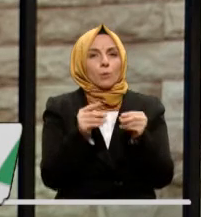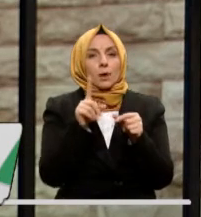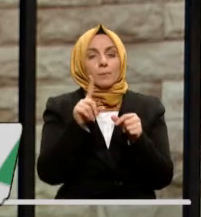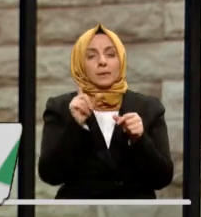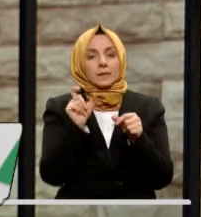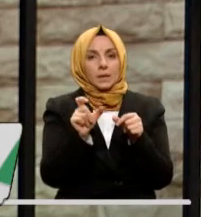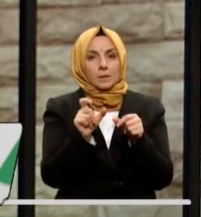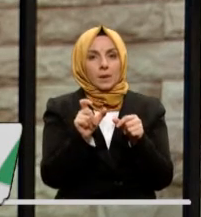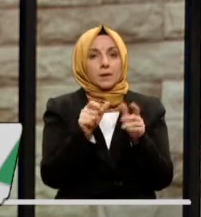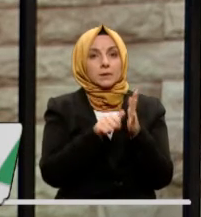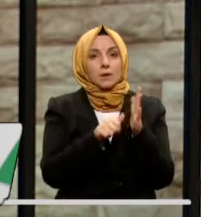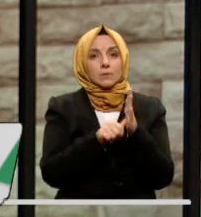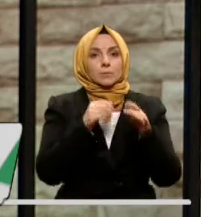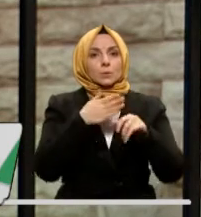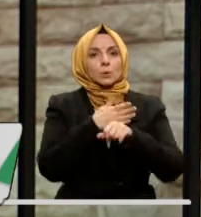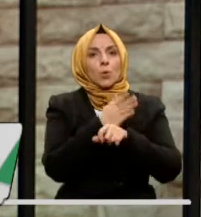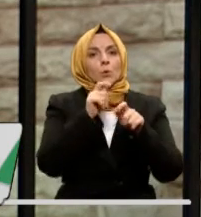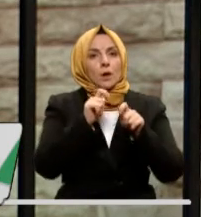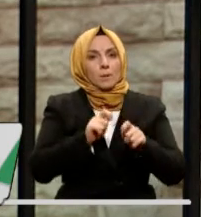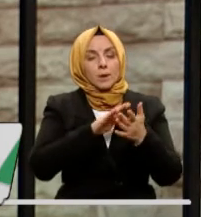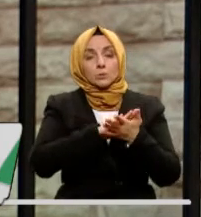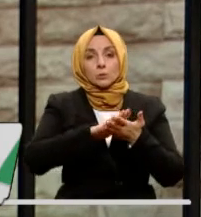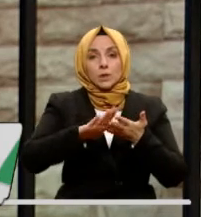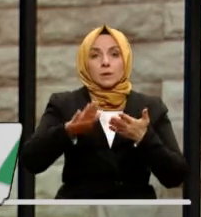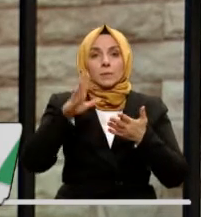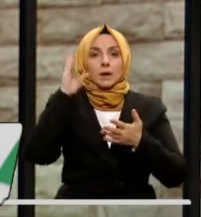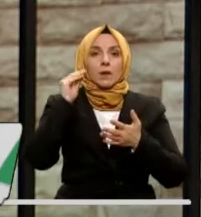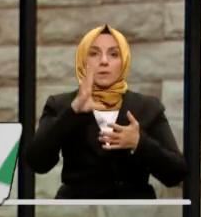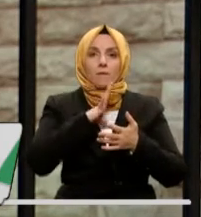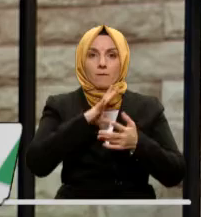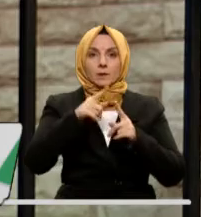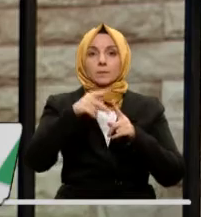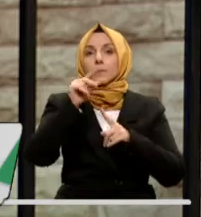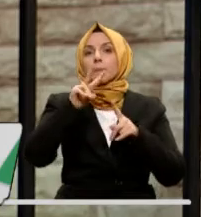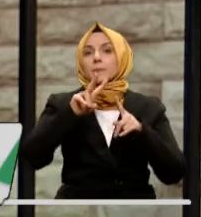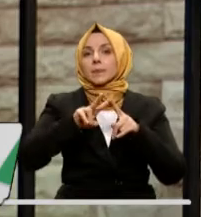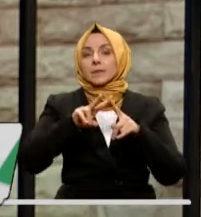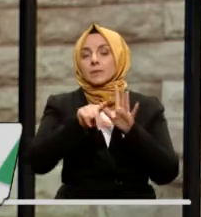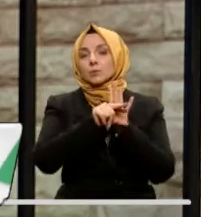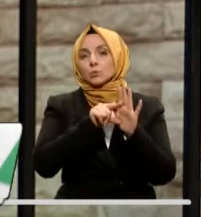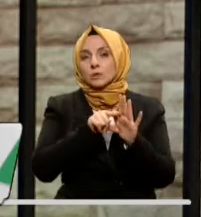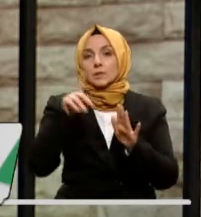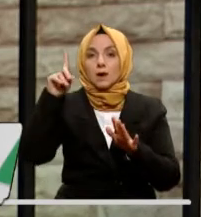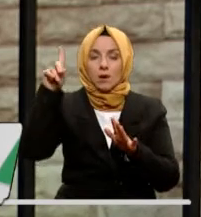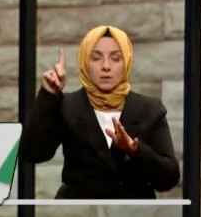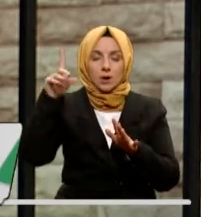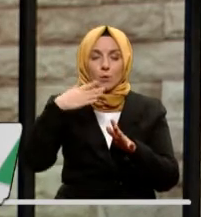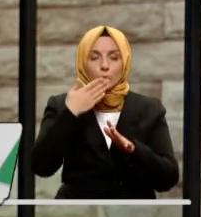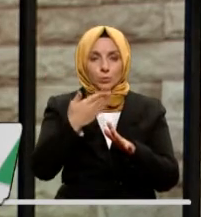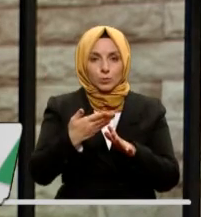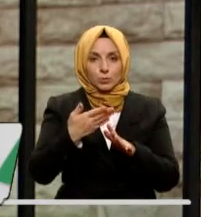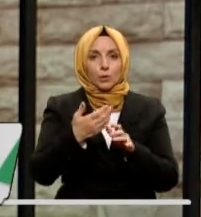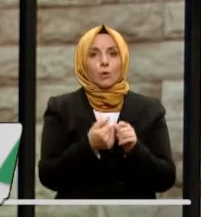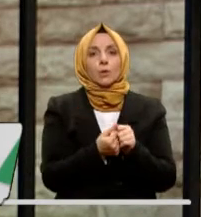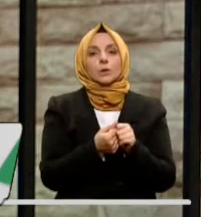doğrulamak düzeltmek anlamlarına geliyor malumunuz tin Suresi'nde Rabbimiz zekat halaknâl insan